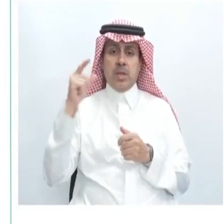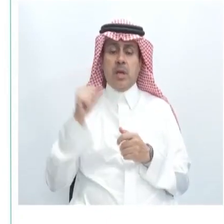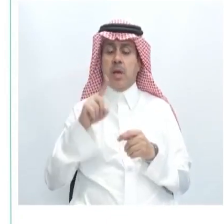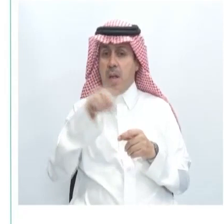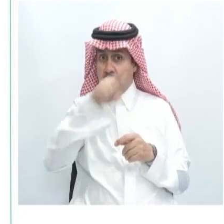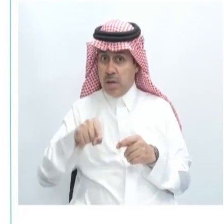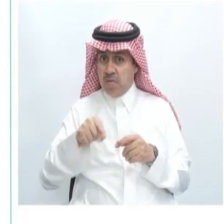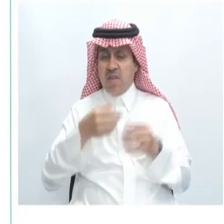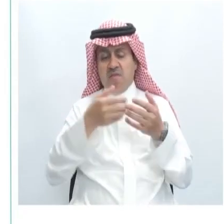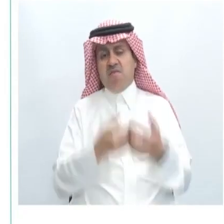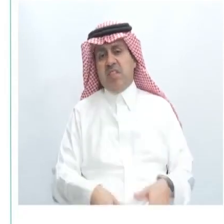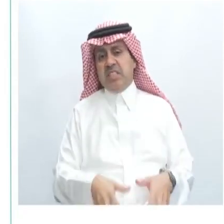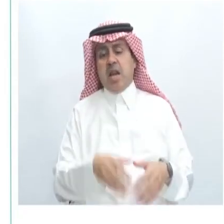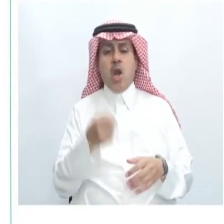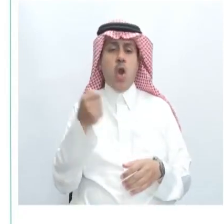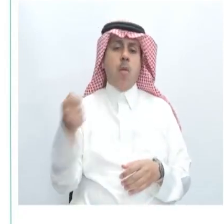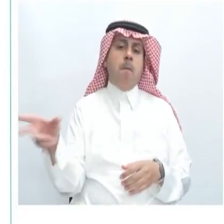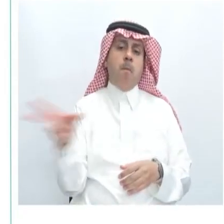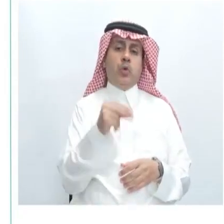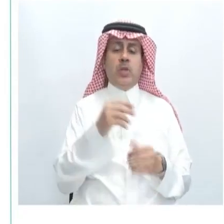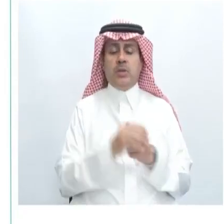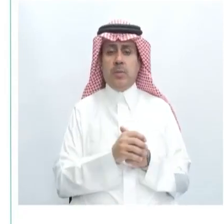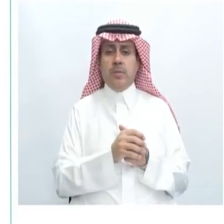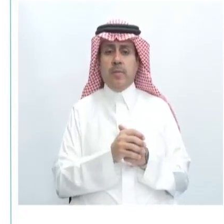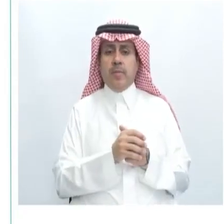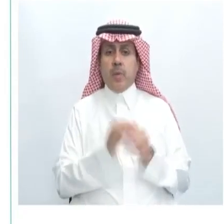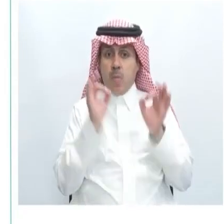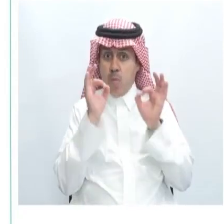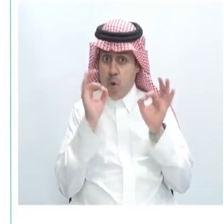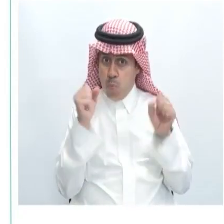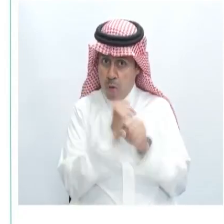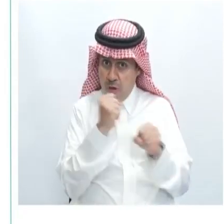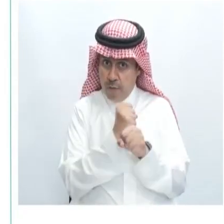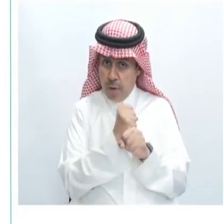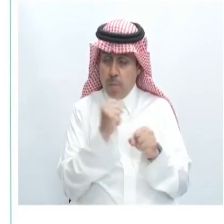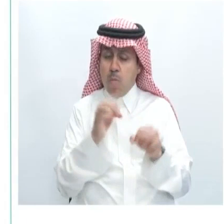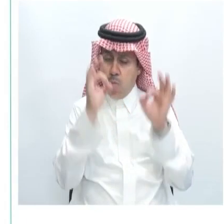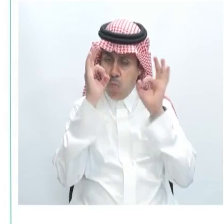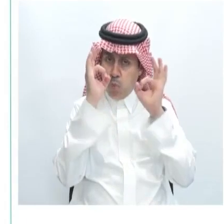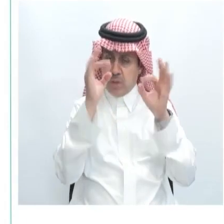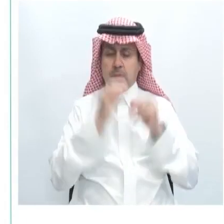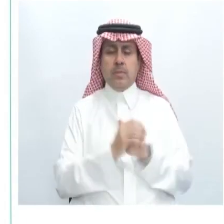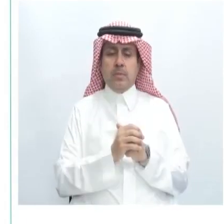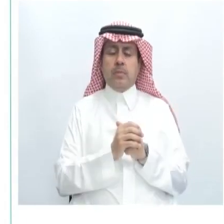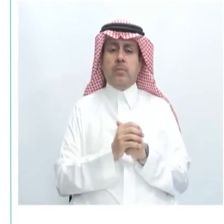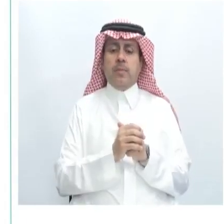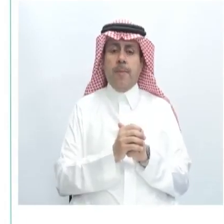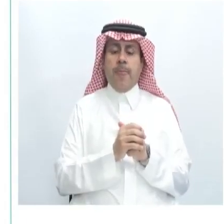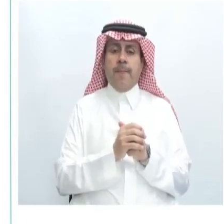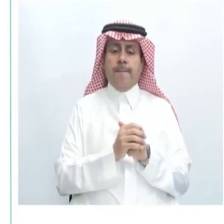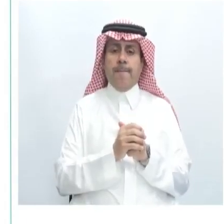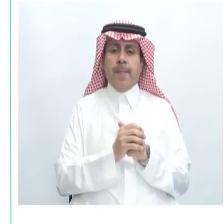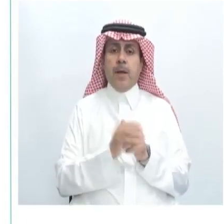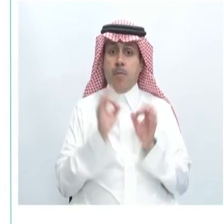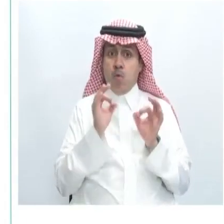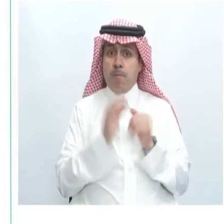المنتج لذلك كل وظيفه لابد ان تؤدى بشكل المناسب ذكرنا التمويل التسويق يحتاج